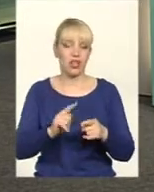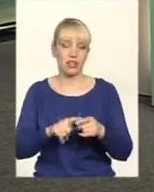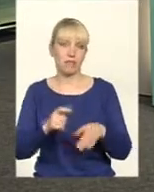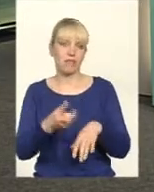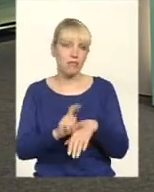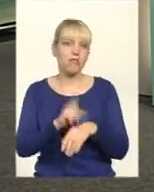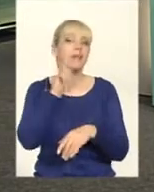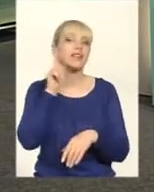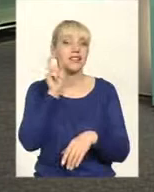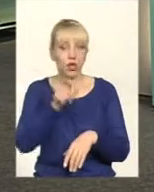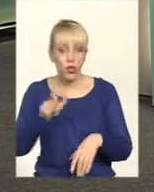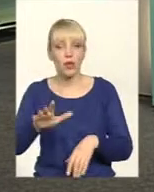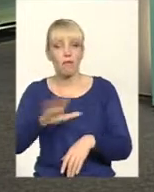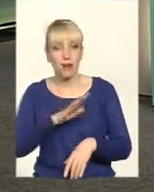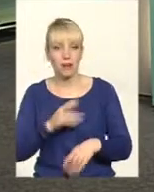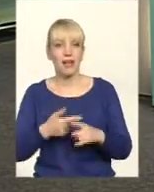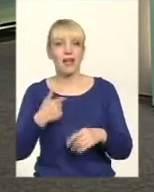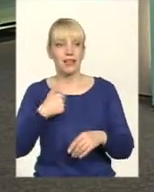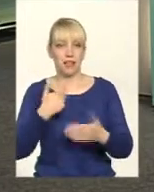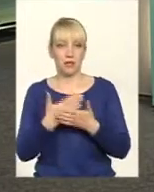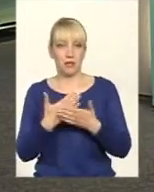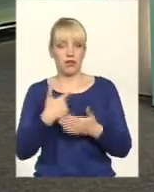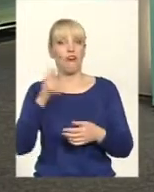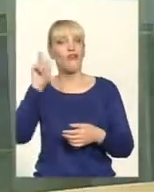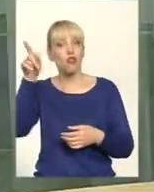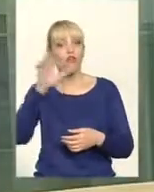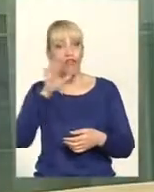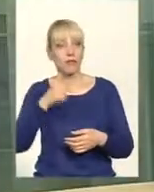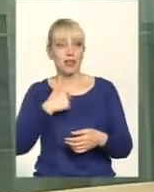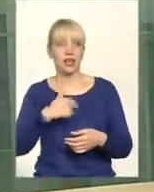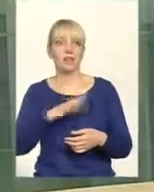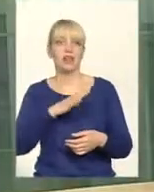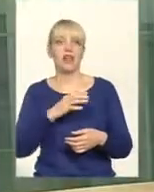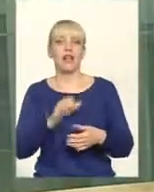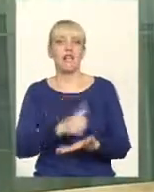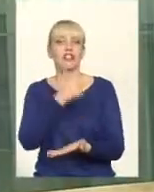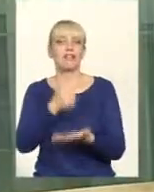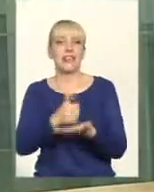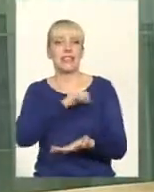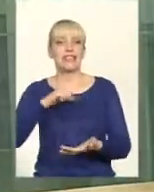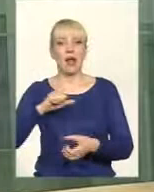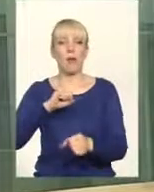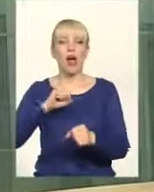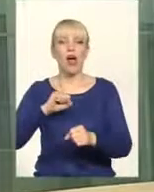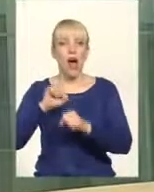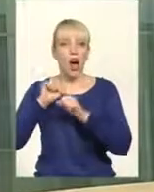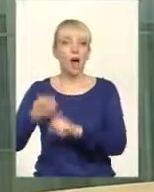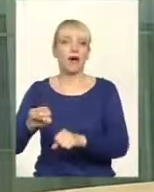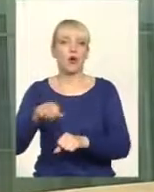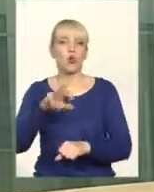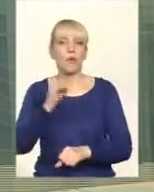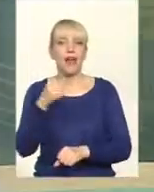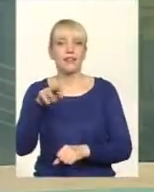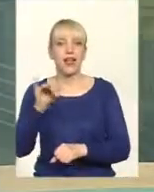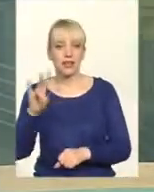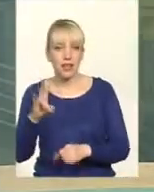большинстве такие молодые люди, как я в то время возглавлял самооборону этого Майдана, нас тогда было около 60 людей, но тем